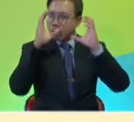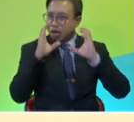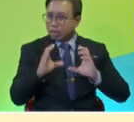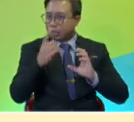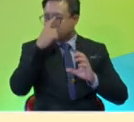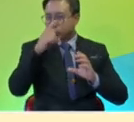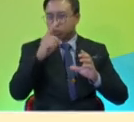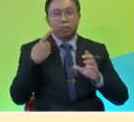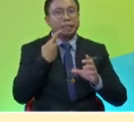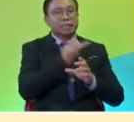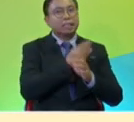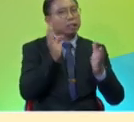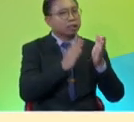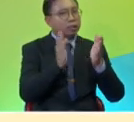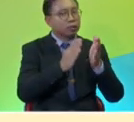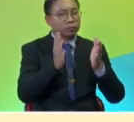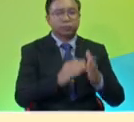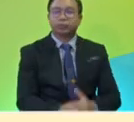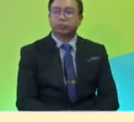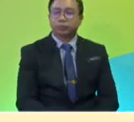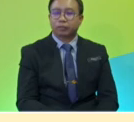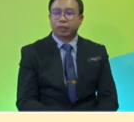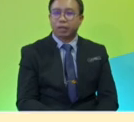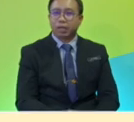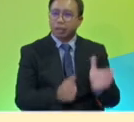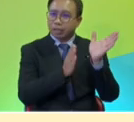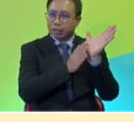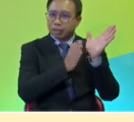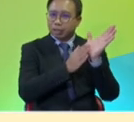untuk kita ketuk Kompang ni adalah dengan bahagian